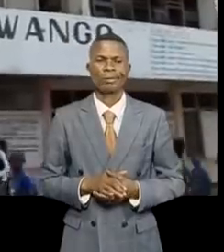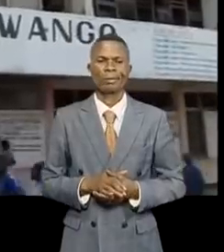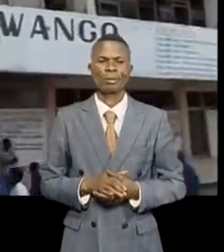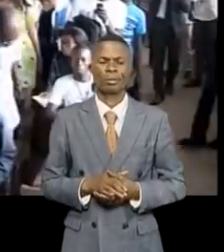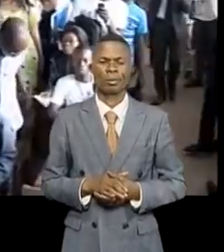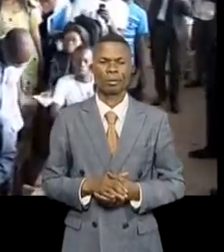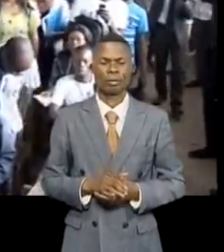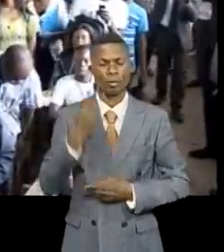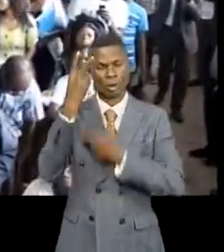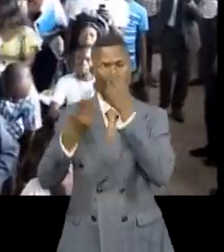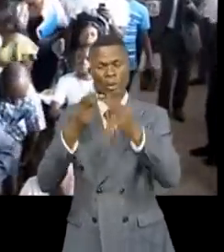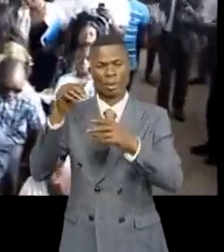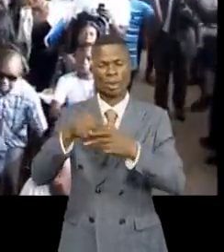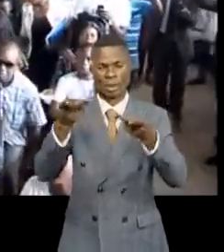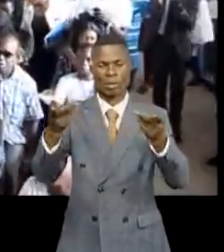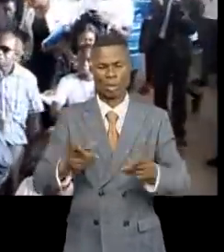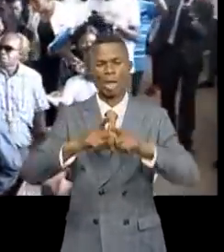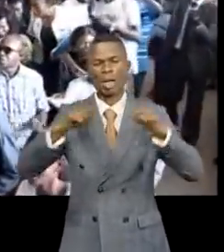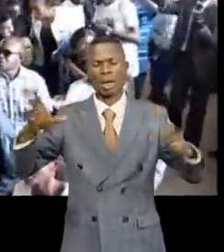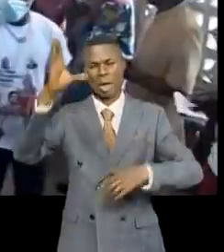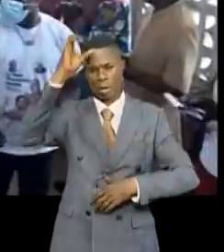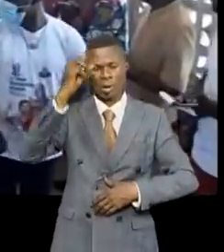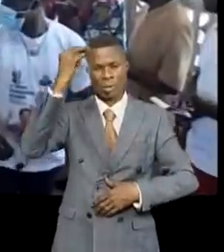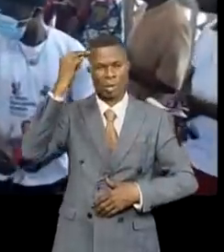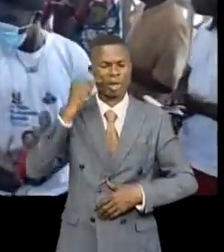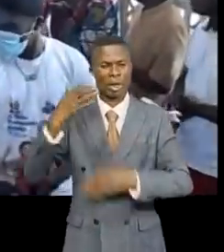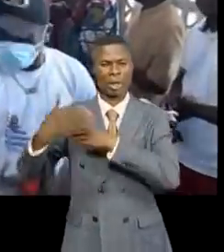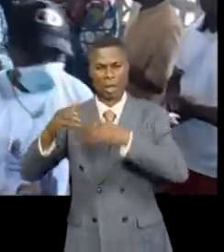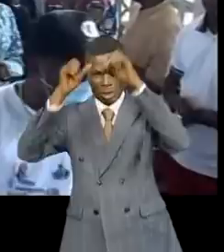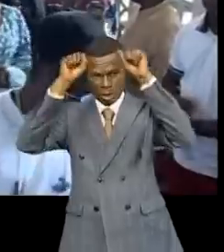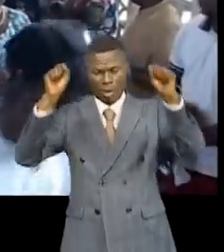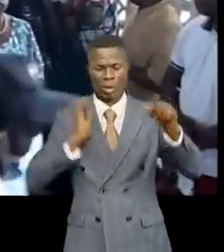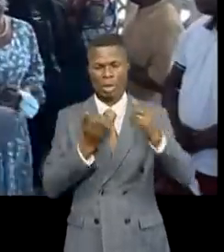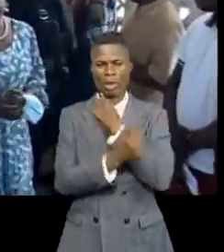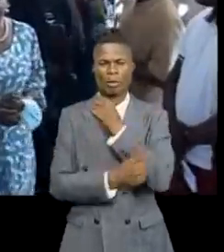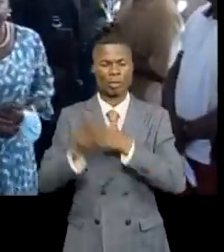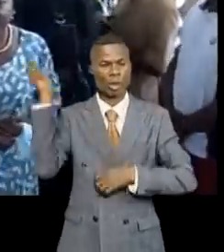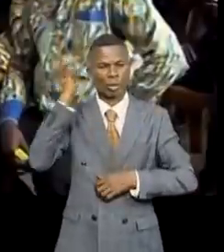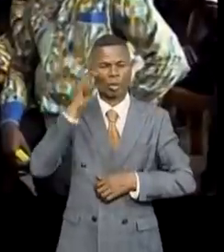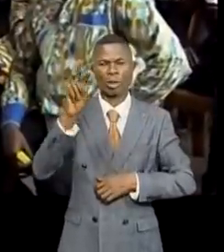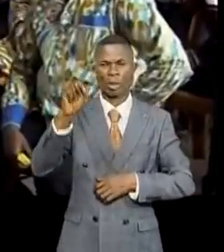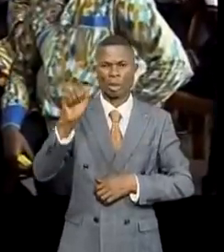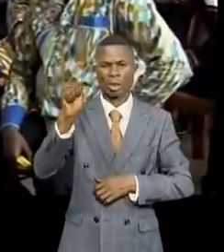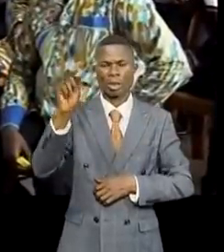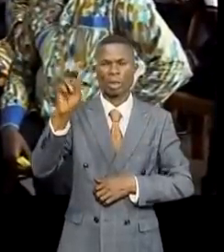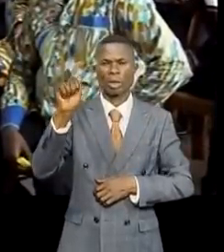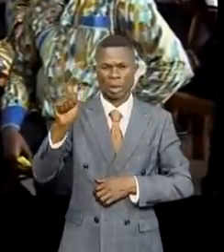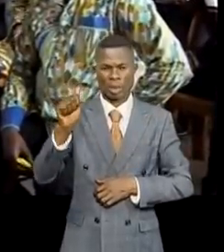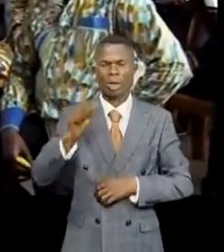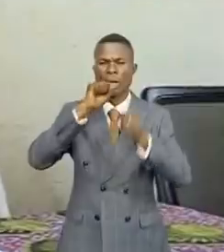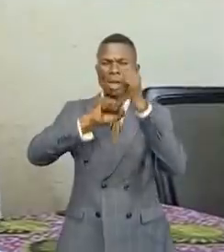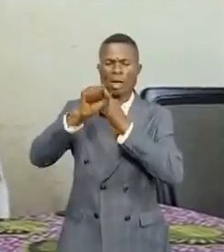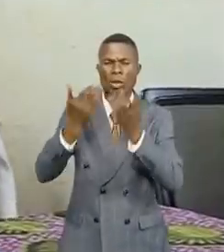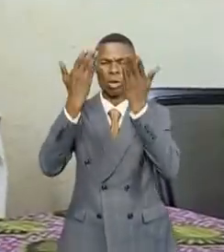Durant sa tournée dans l'espace Grand Bandundu, la ministre et le président de la République, professeur Nana Manonina Kyumba, a sensibilisé